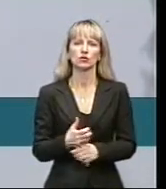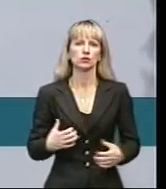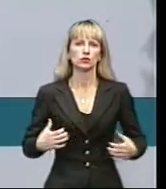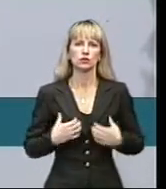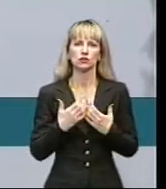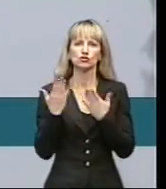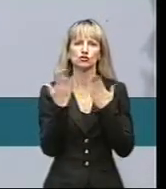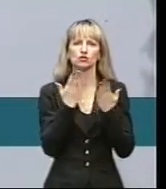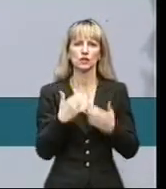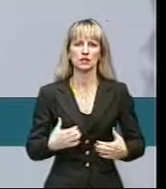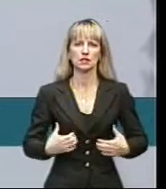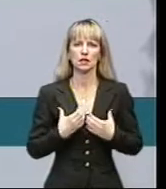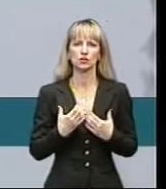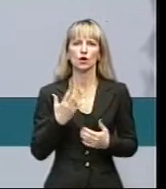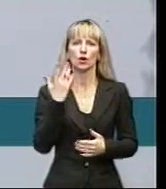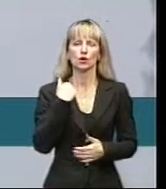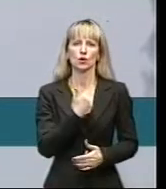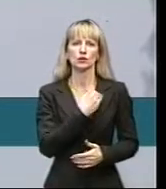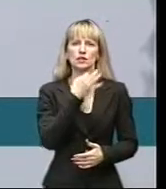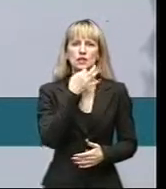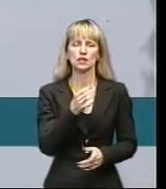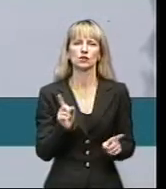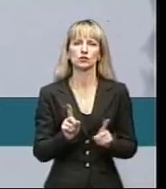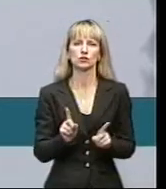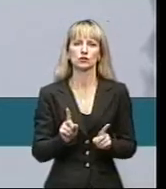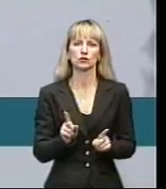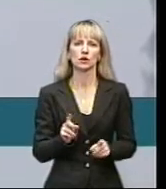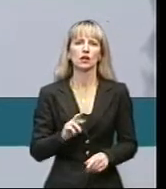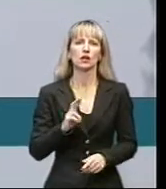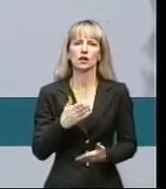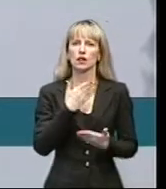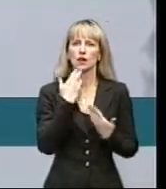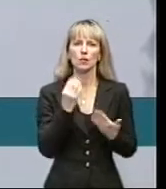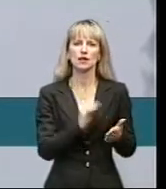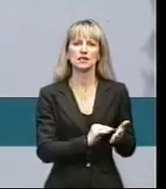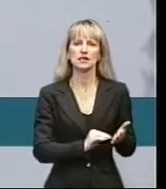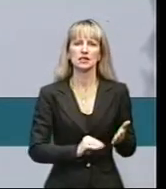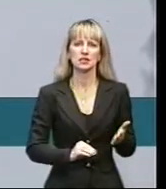навіть читати страшно. Але я хочу сказати, що як немає статистики,